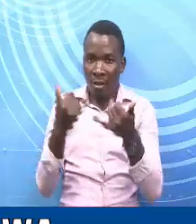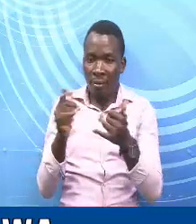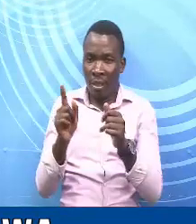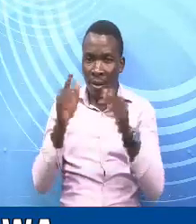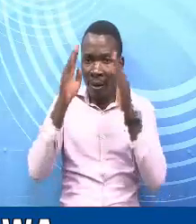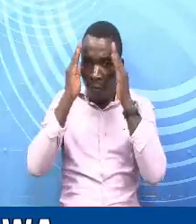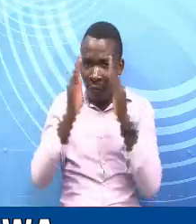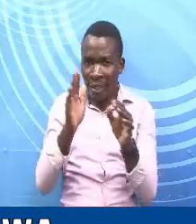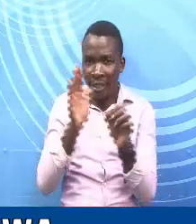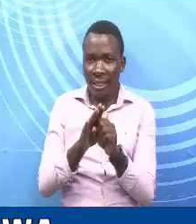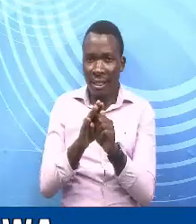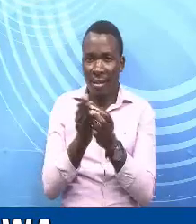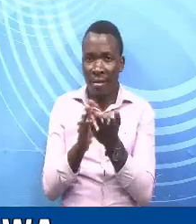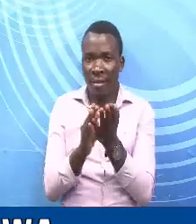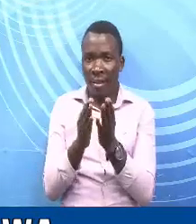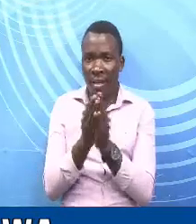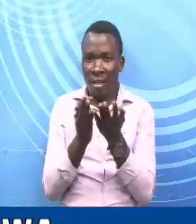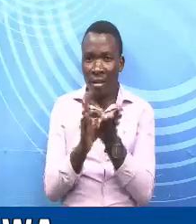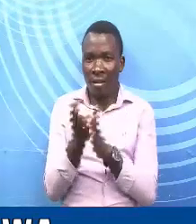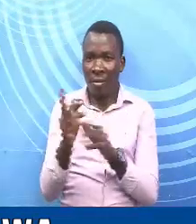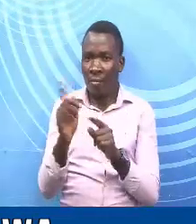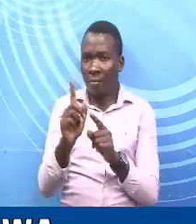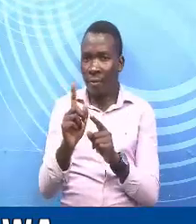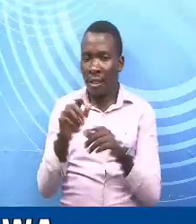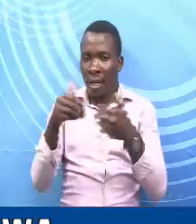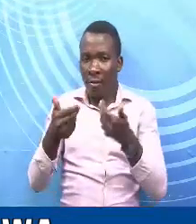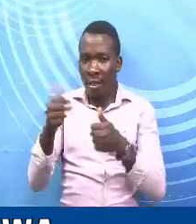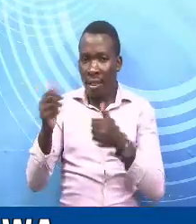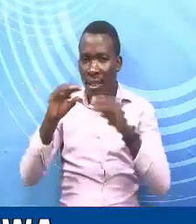cyane cyane kuri bibiliya cyangwa n'izindi nyigisho